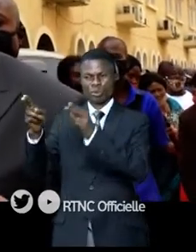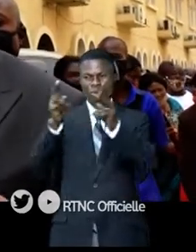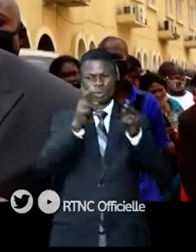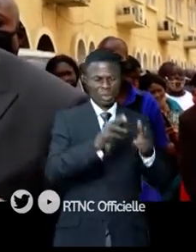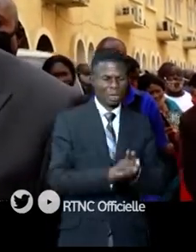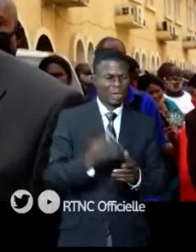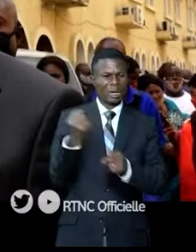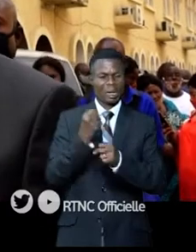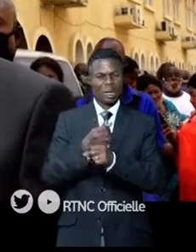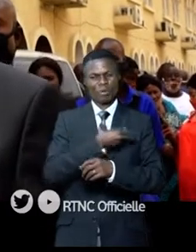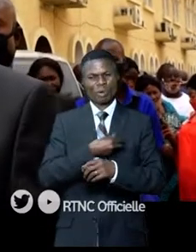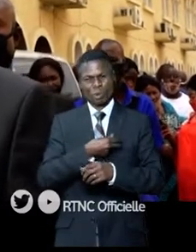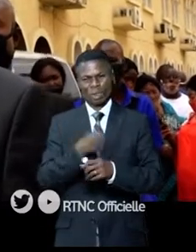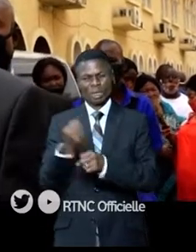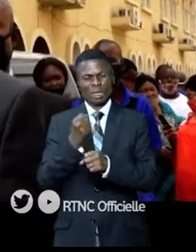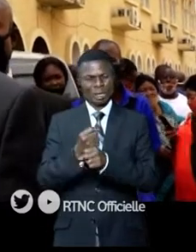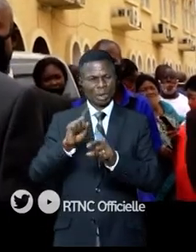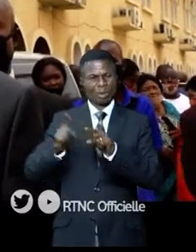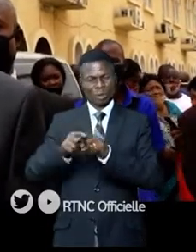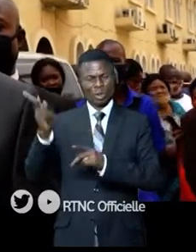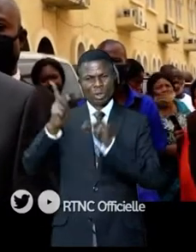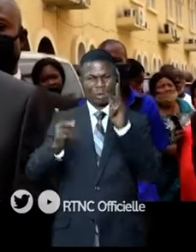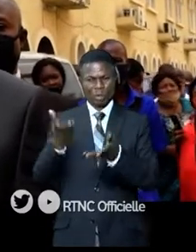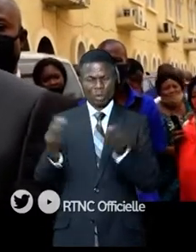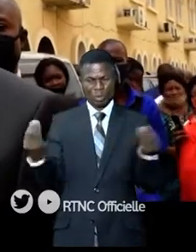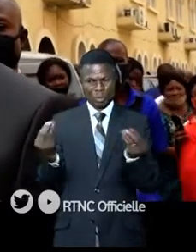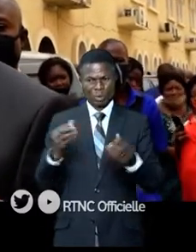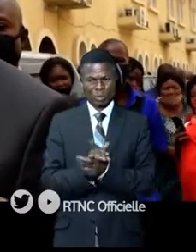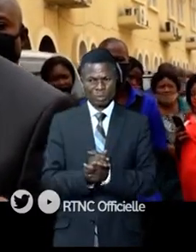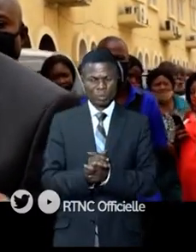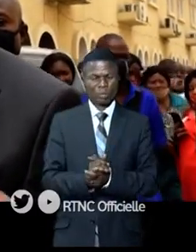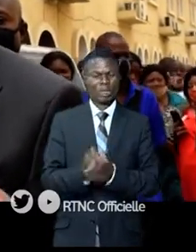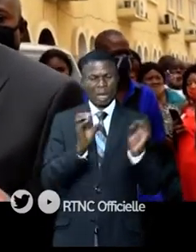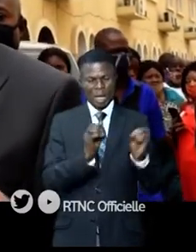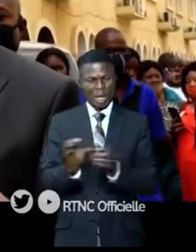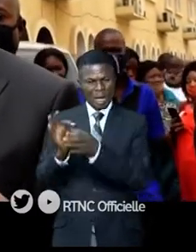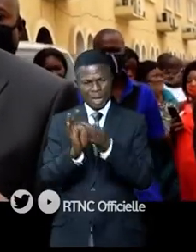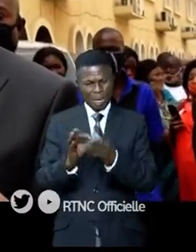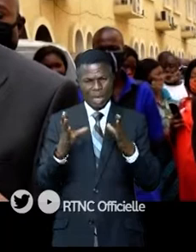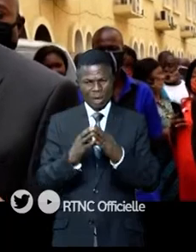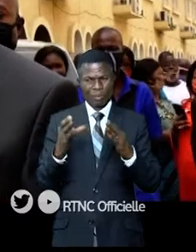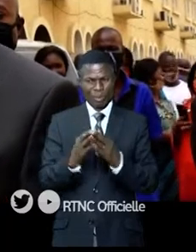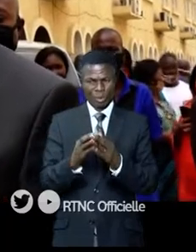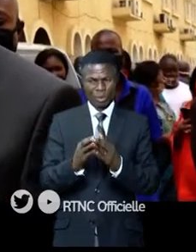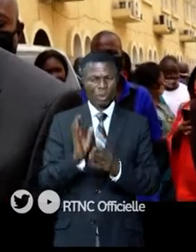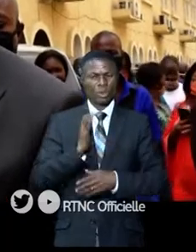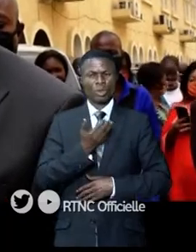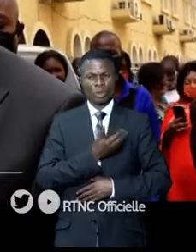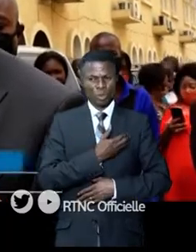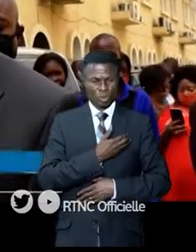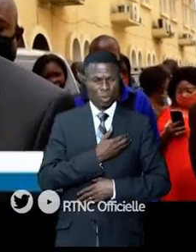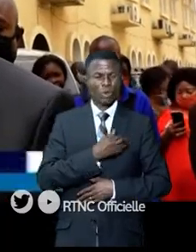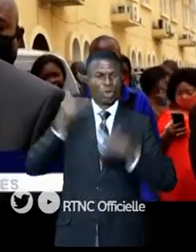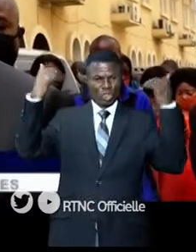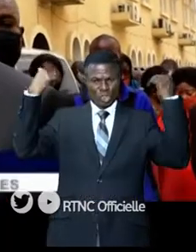des protocoles, le travail des services courriers. Voilà pourquoi, en harmonie avec notre